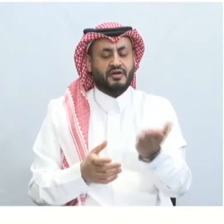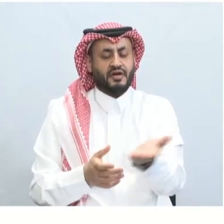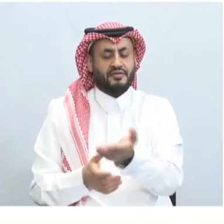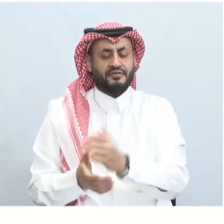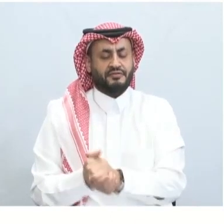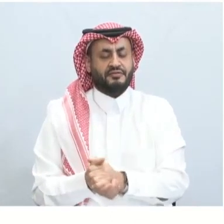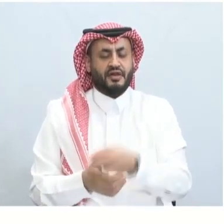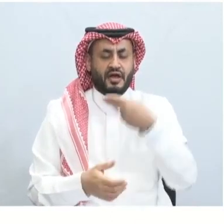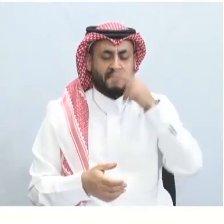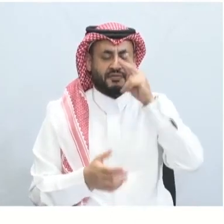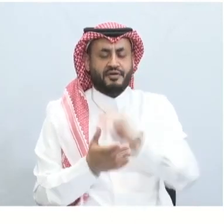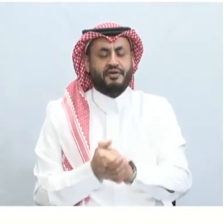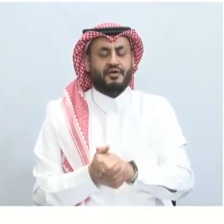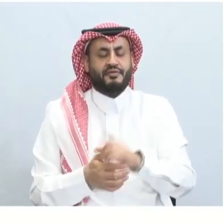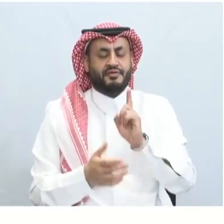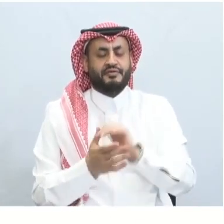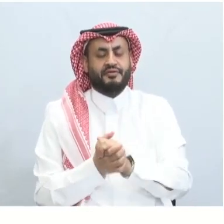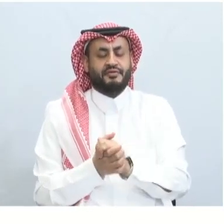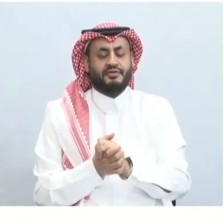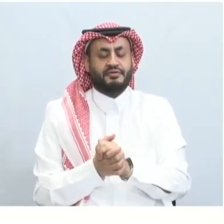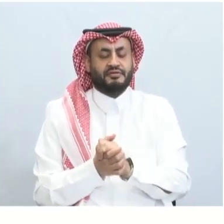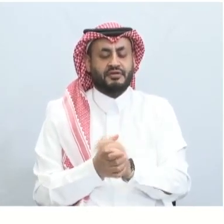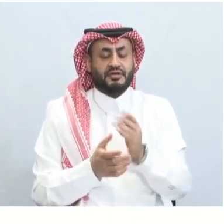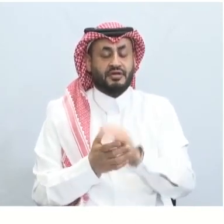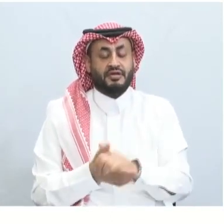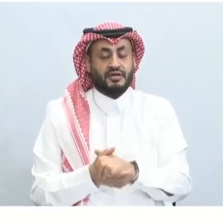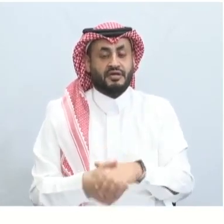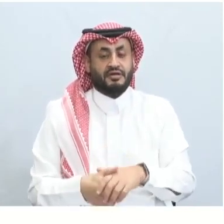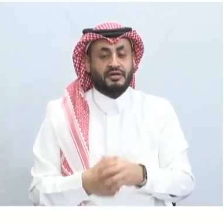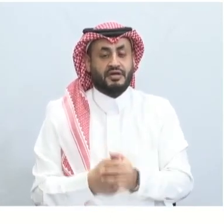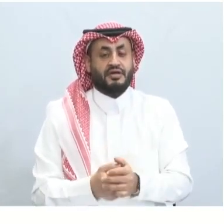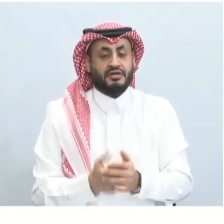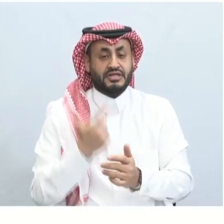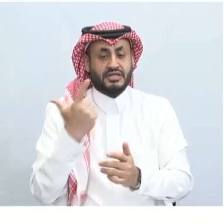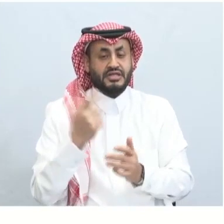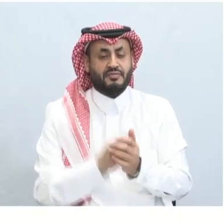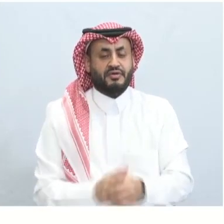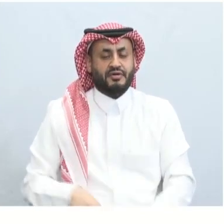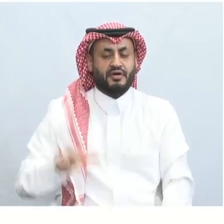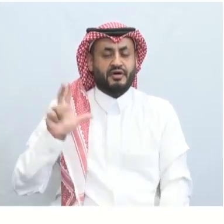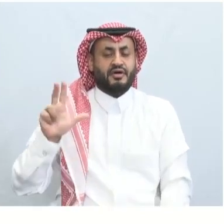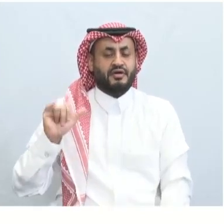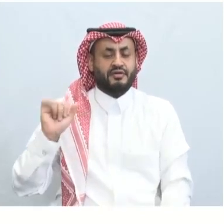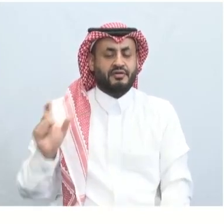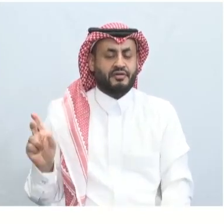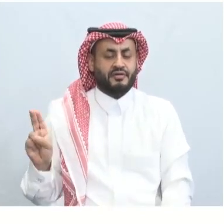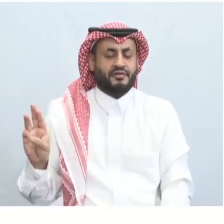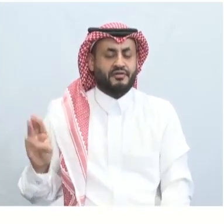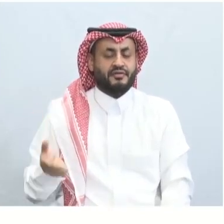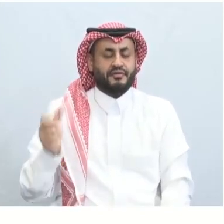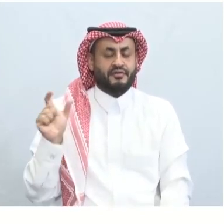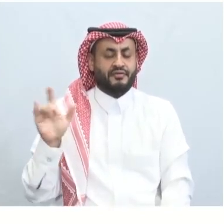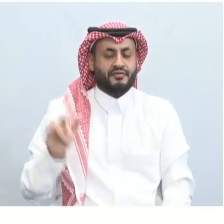رب العالمين هي السبع المثان والقران العظيم الذي اوتيته